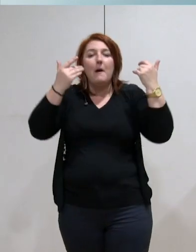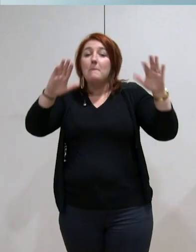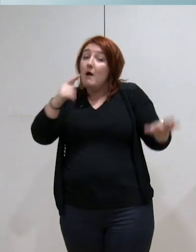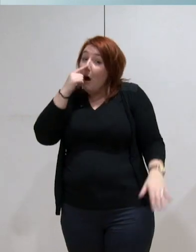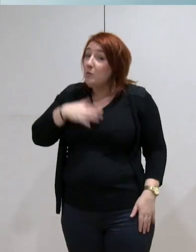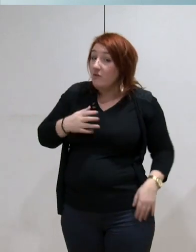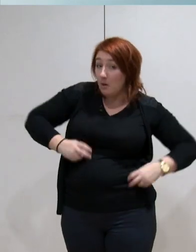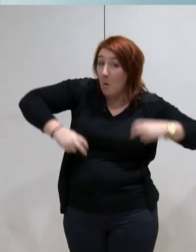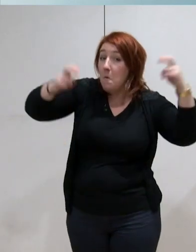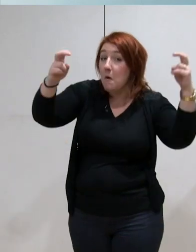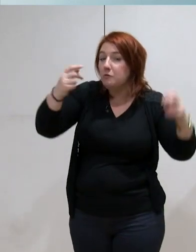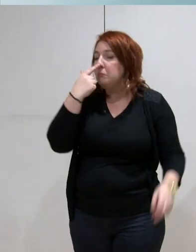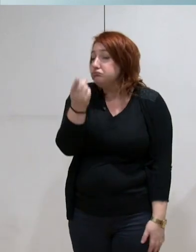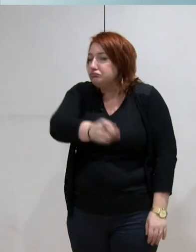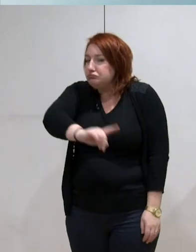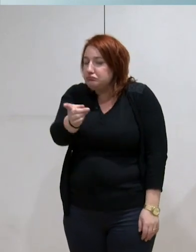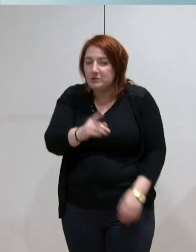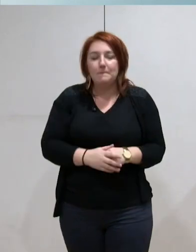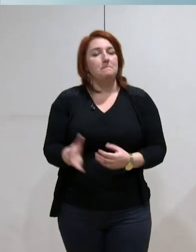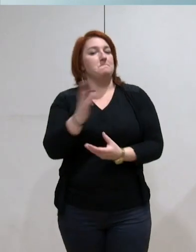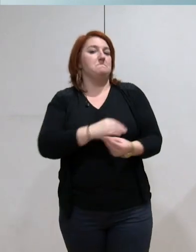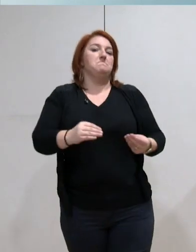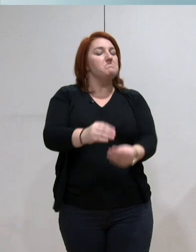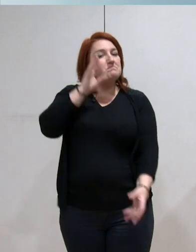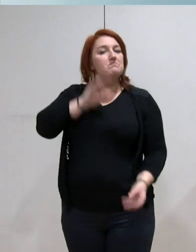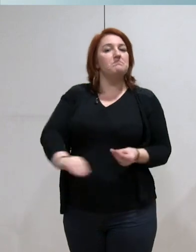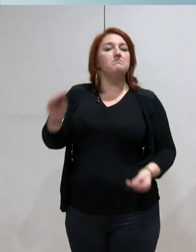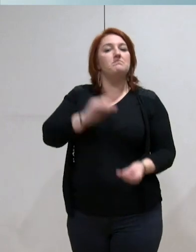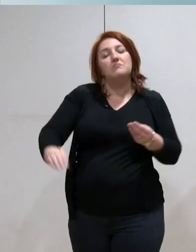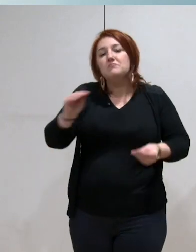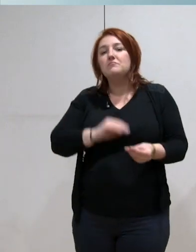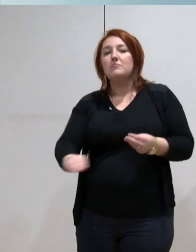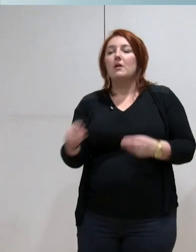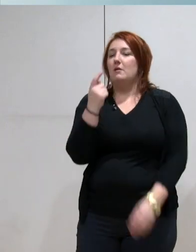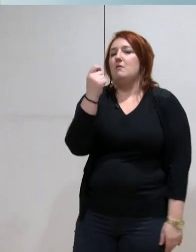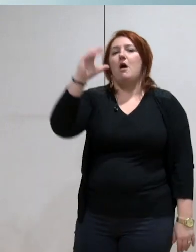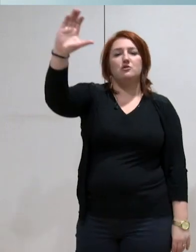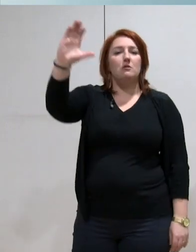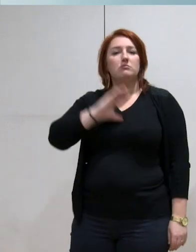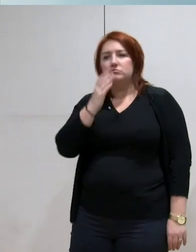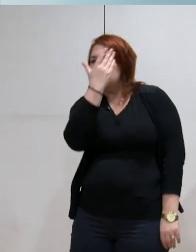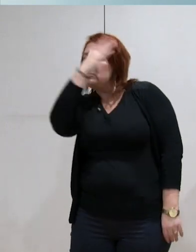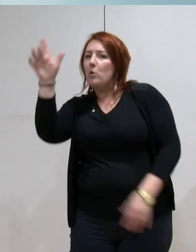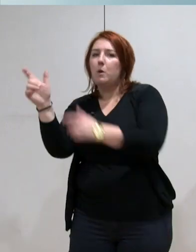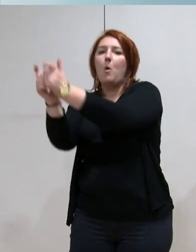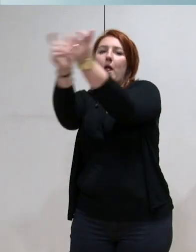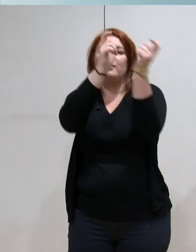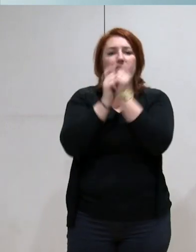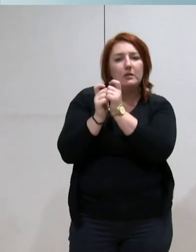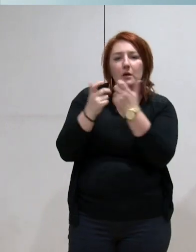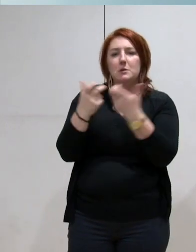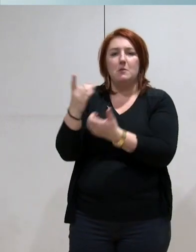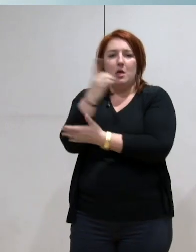augmentent et puis on est aussi en droit de s'interroger sur les dotations que pourront nous verser d'autres collectivités locales